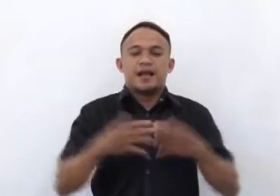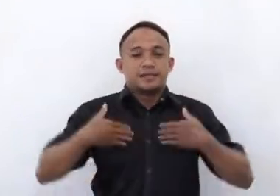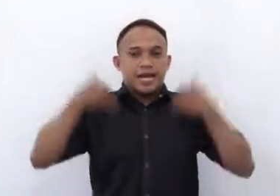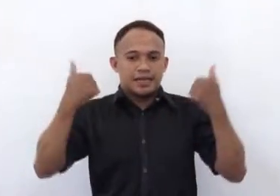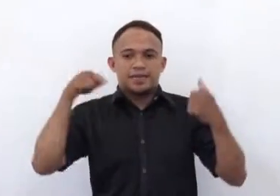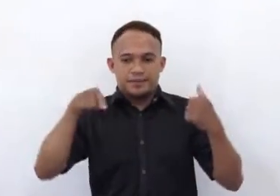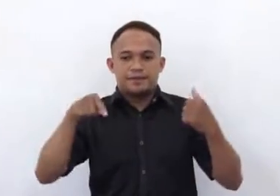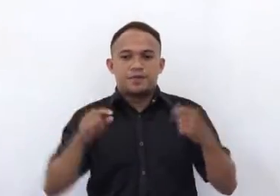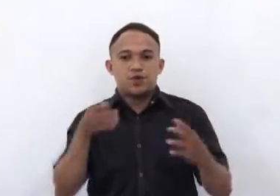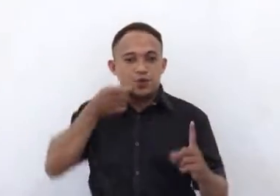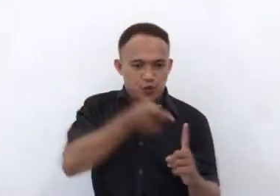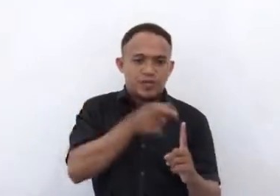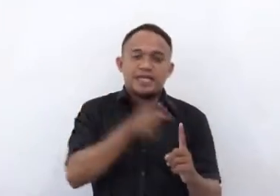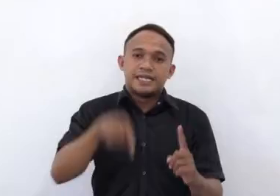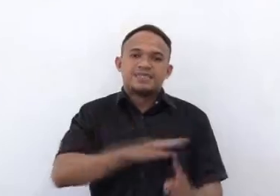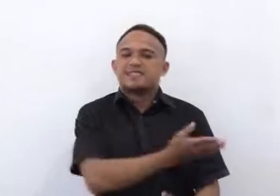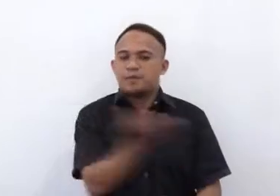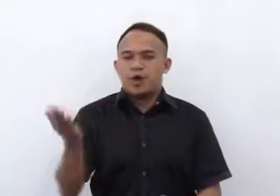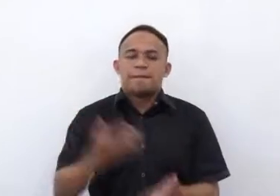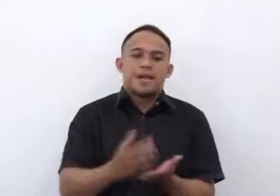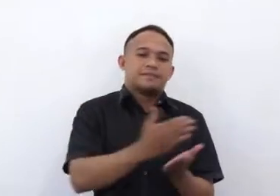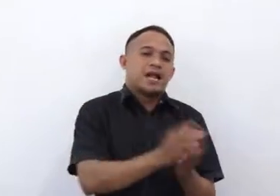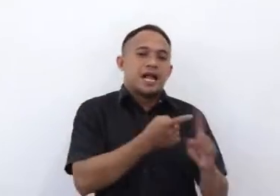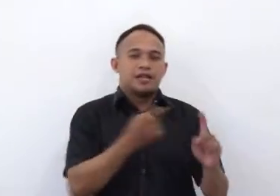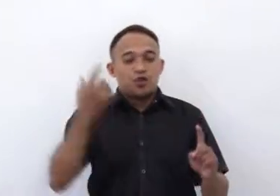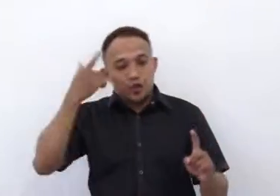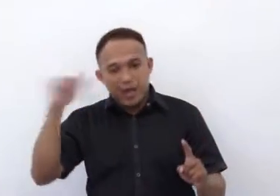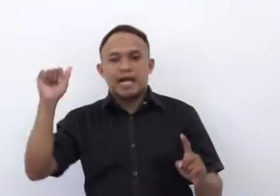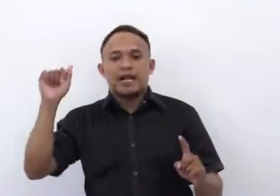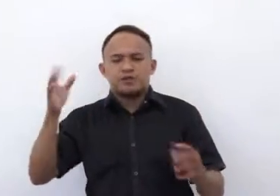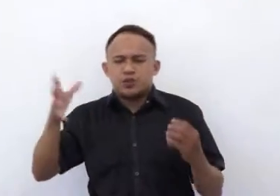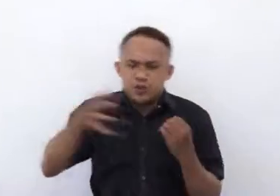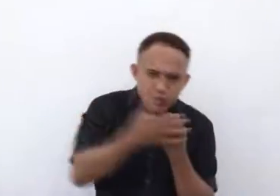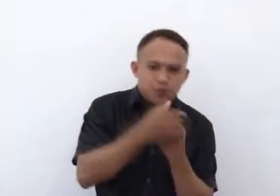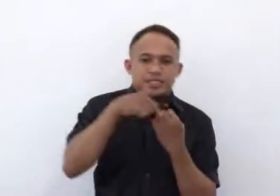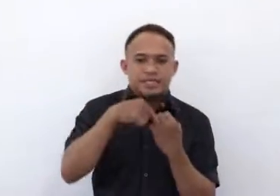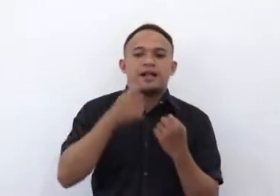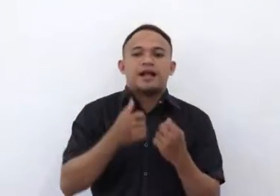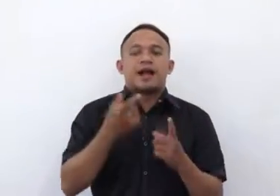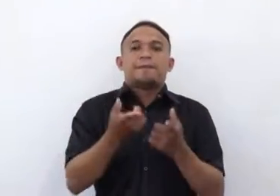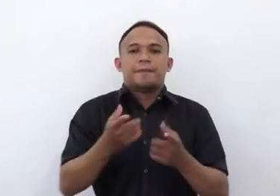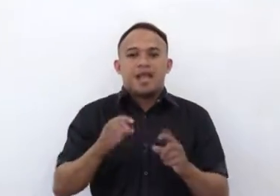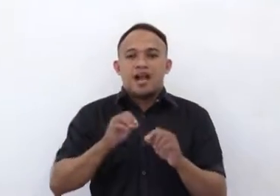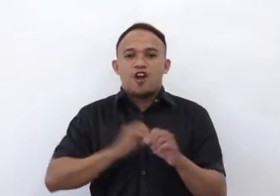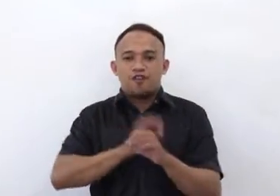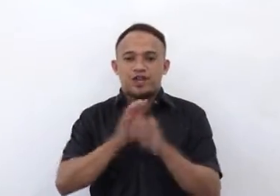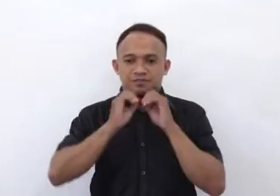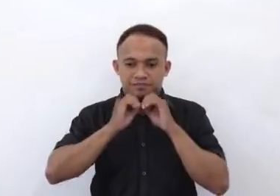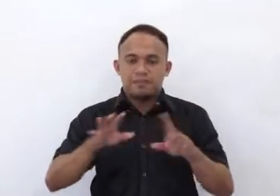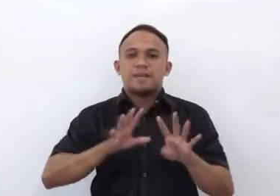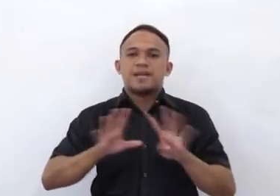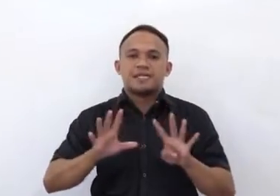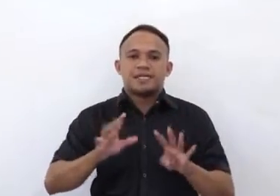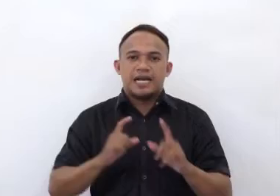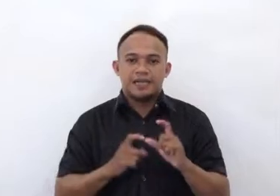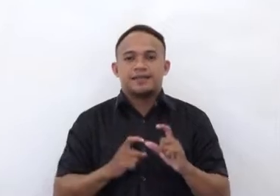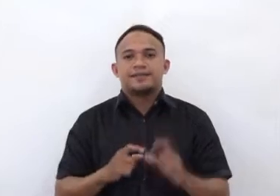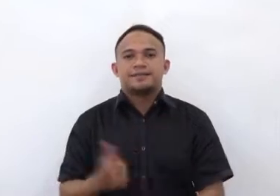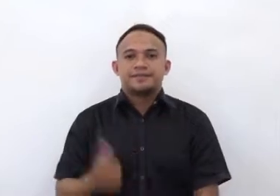penyebaran COVID-19 khususnya di Kota Gorontalo sudah mengkhawatirkan. Semua rumah sakit hampir